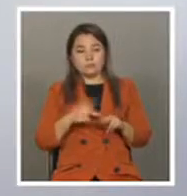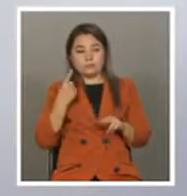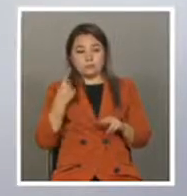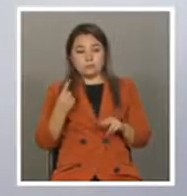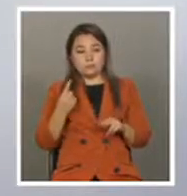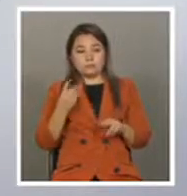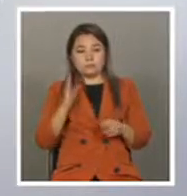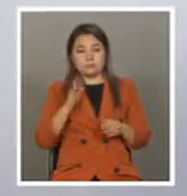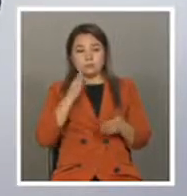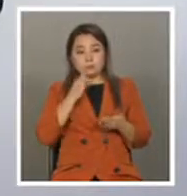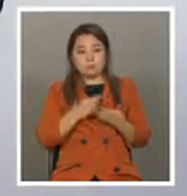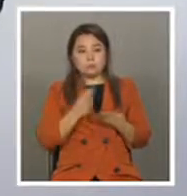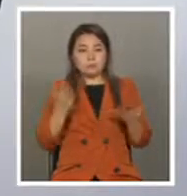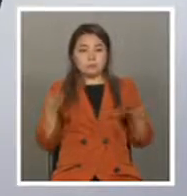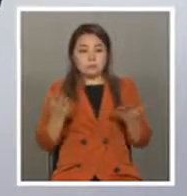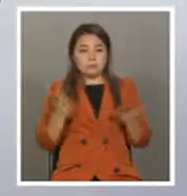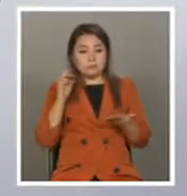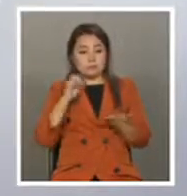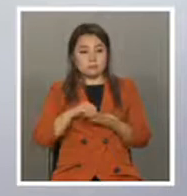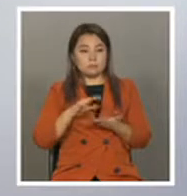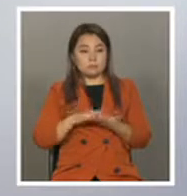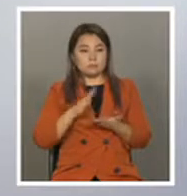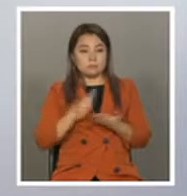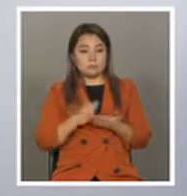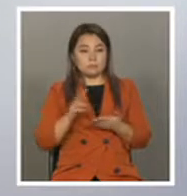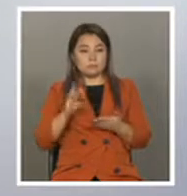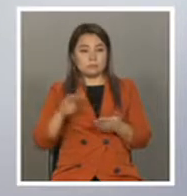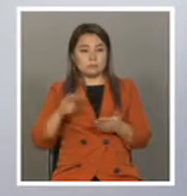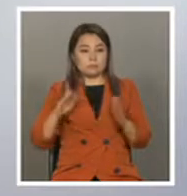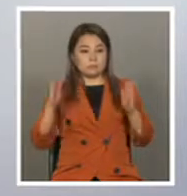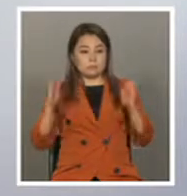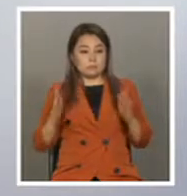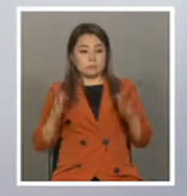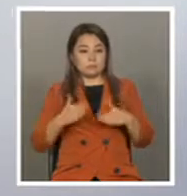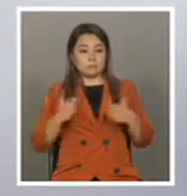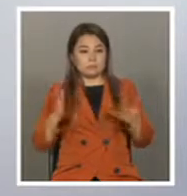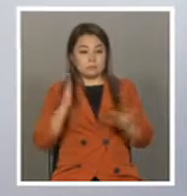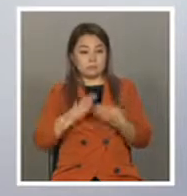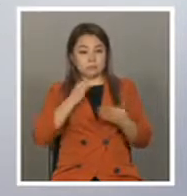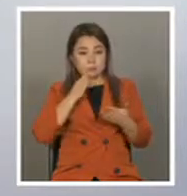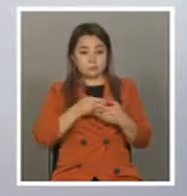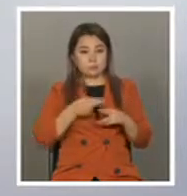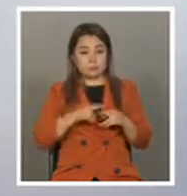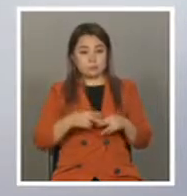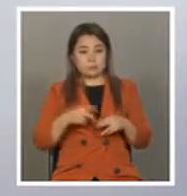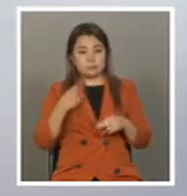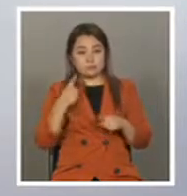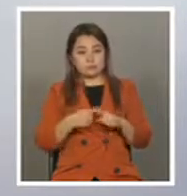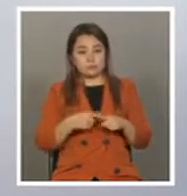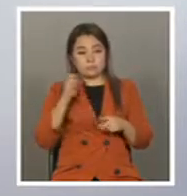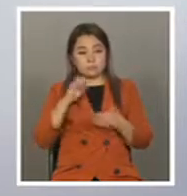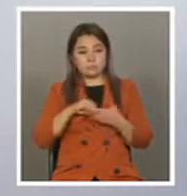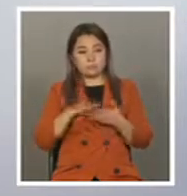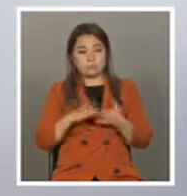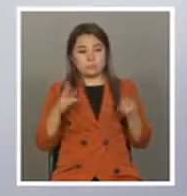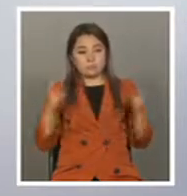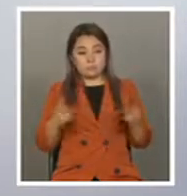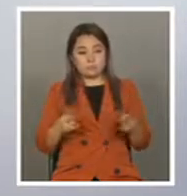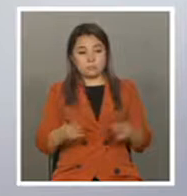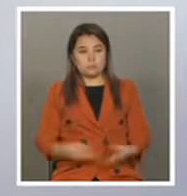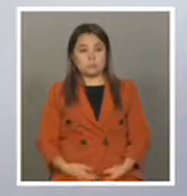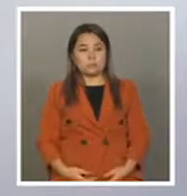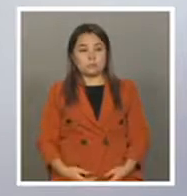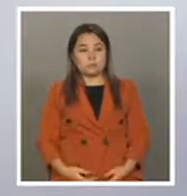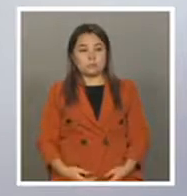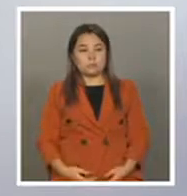тұр. Демек, қайсы санның модулі үлкен артық болса, сол санның таңбасы плюс болу керек. Сол оң сан болу керек. Ал енді